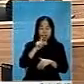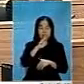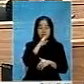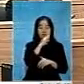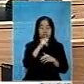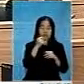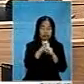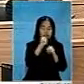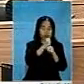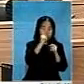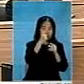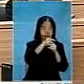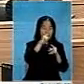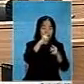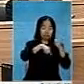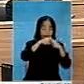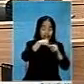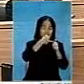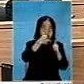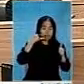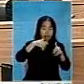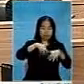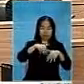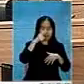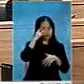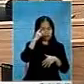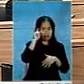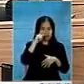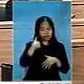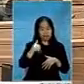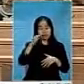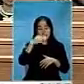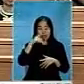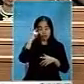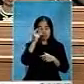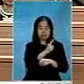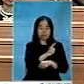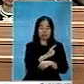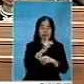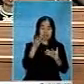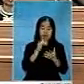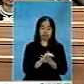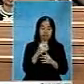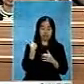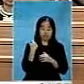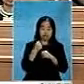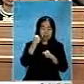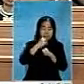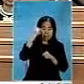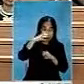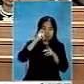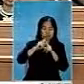ากประชาชนเนี่ยมาแล้วก็ผ่านไปอย่างที่เราเห็นนะครับล้มลุกคลุกคลานมาตลอด ขนาดเป็นของยังมีคนมายื้อมาแย่งไปนะ